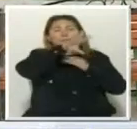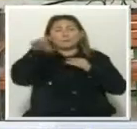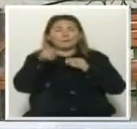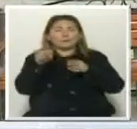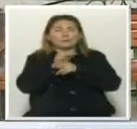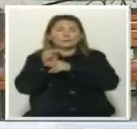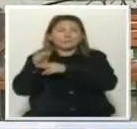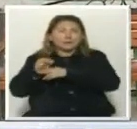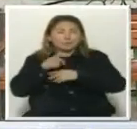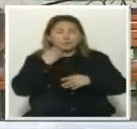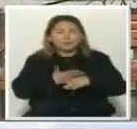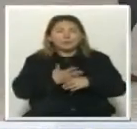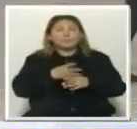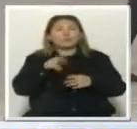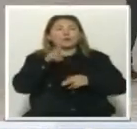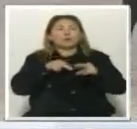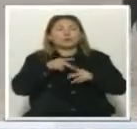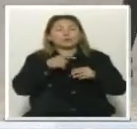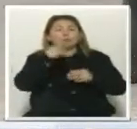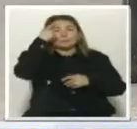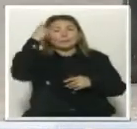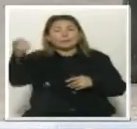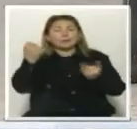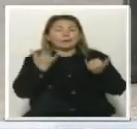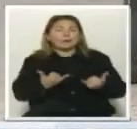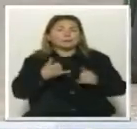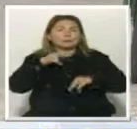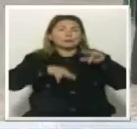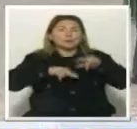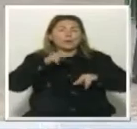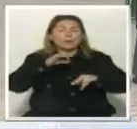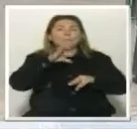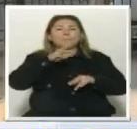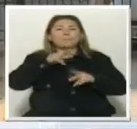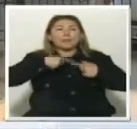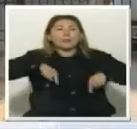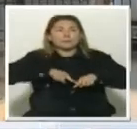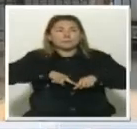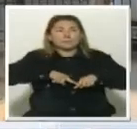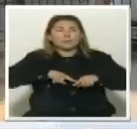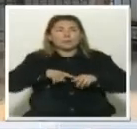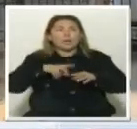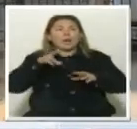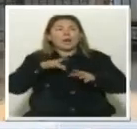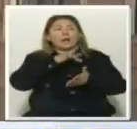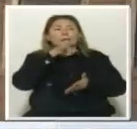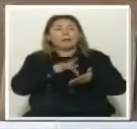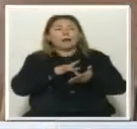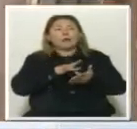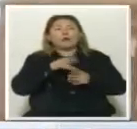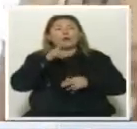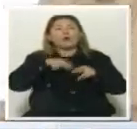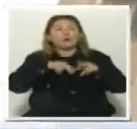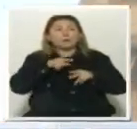Жағдайдың анығын білмекке құрылыстаушыларға хабарластық. Алайда Қазелетстрой мекемесінің өкілі тұтқасын көтермеді. Қалалық құрылыс бөлімінің